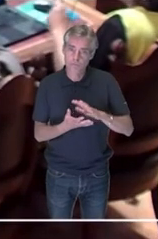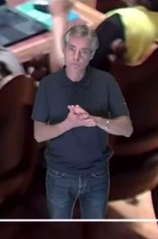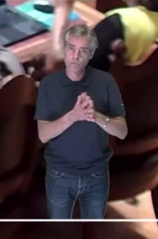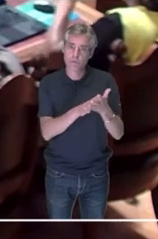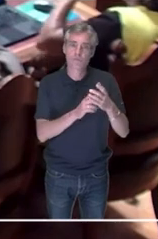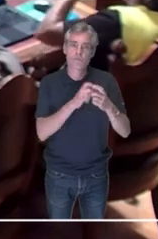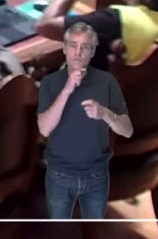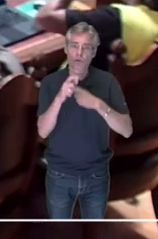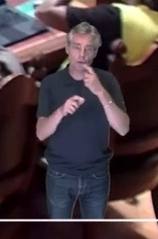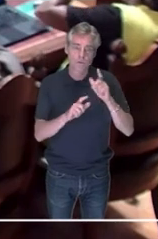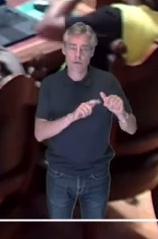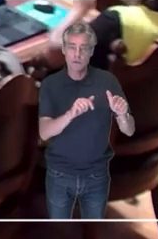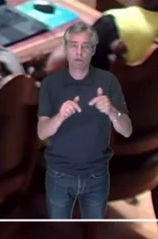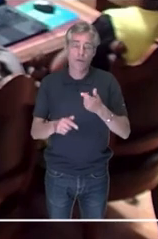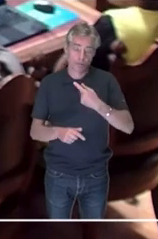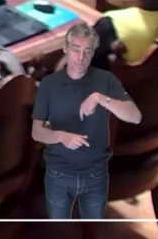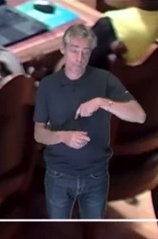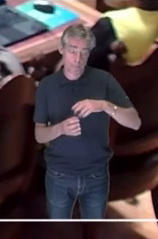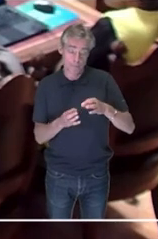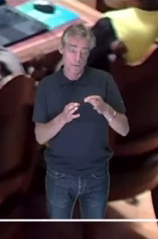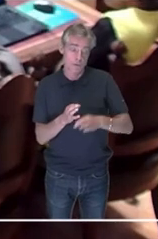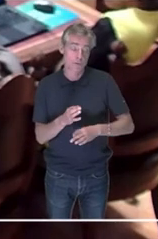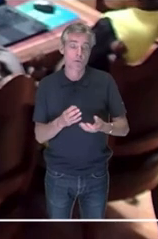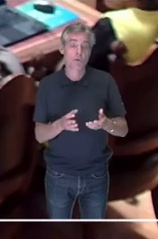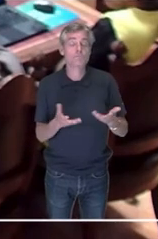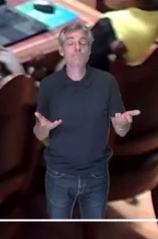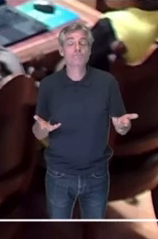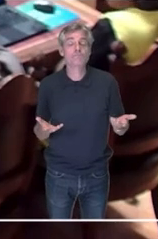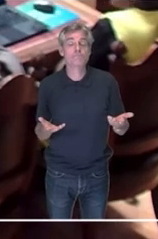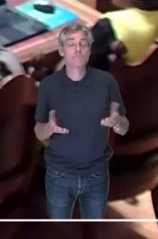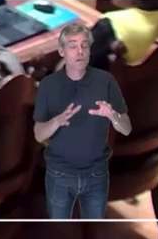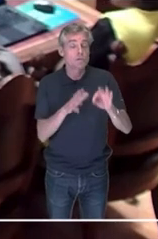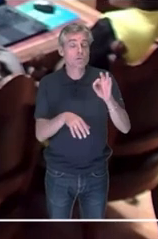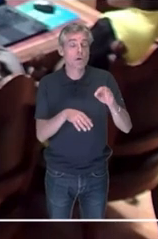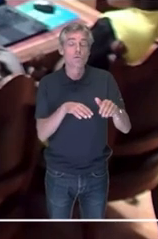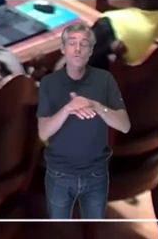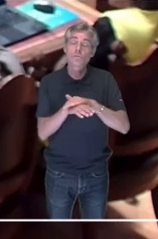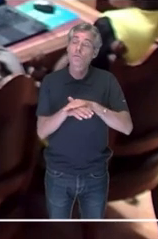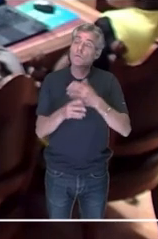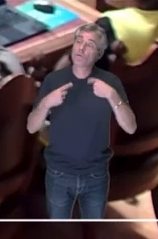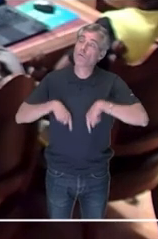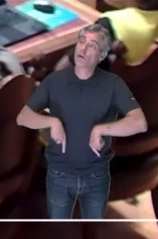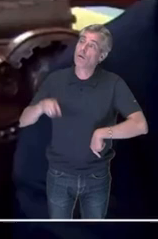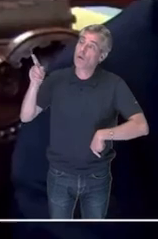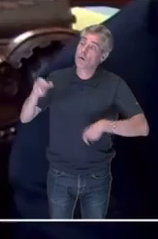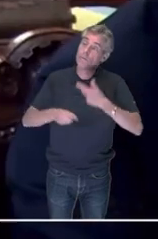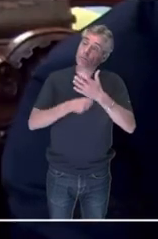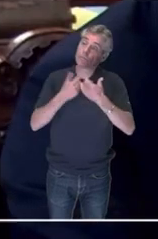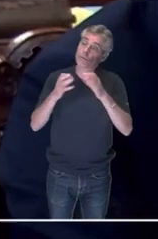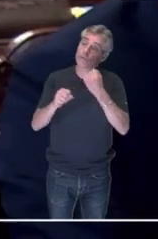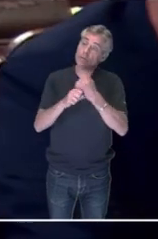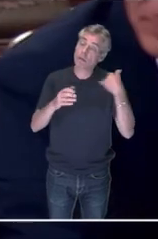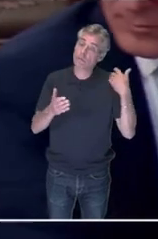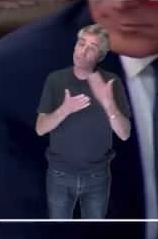violences. Nous payons naturellement des choix gouvernementaux depuis des décennies.